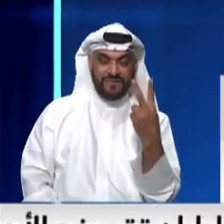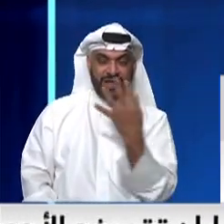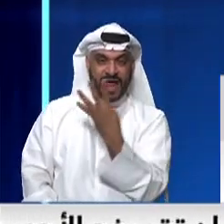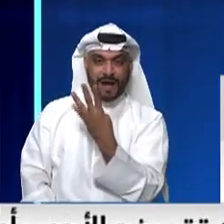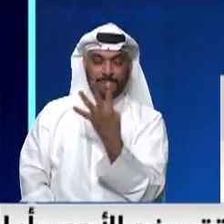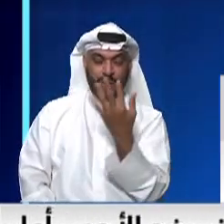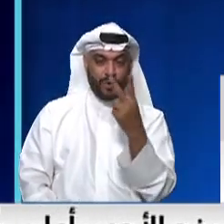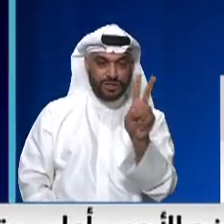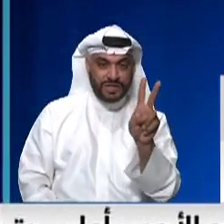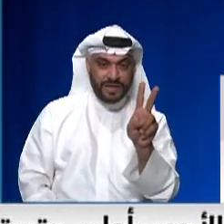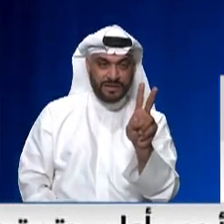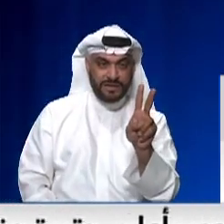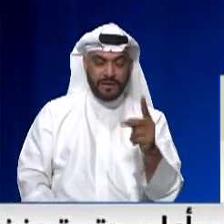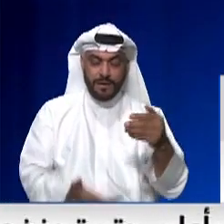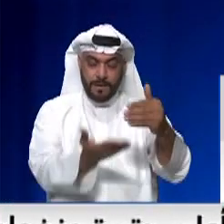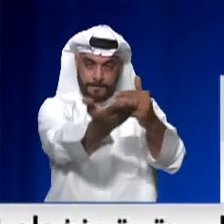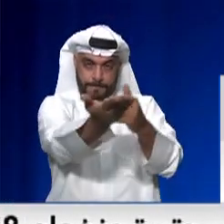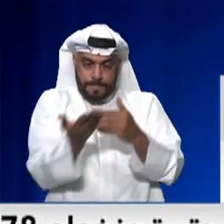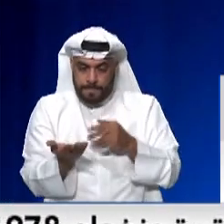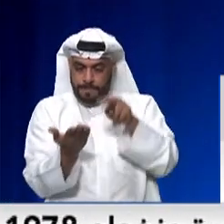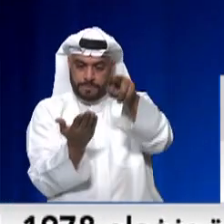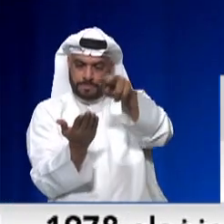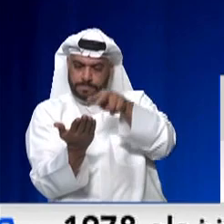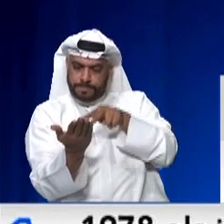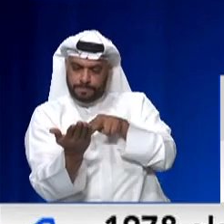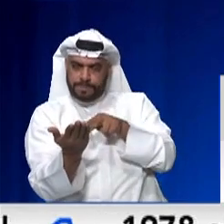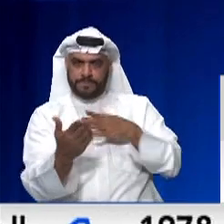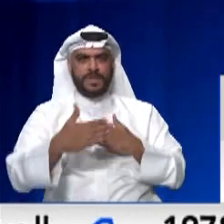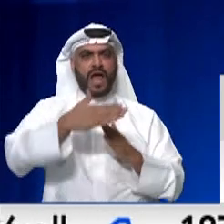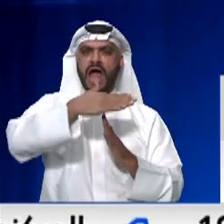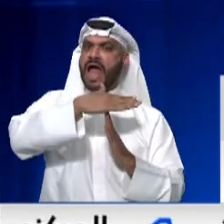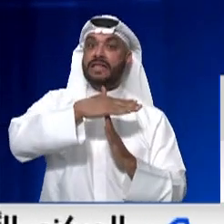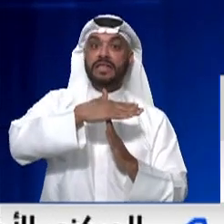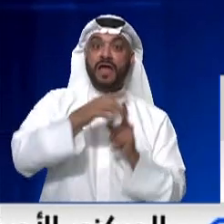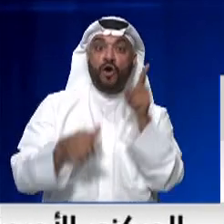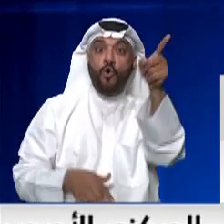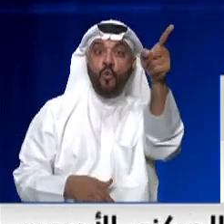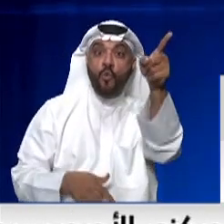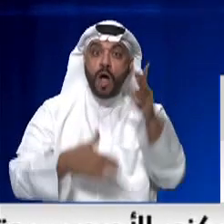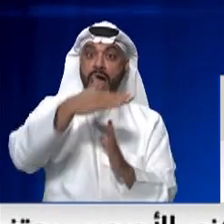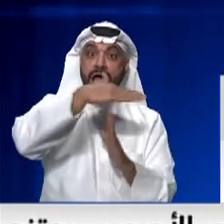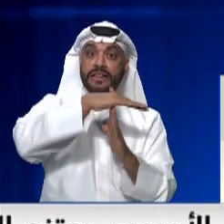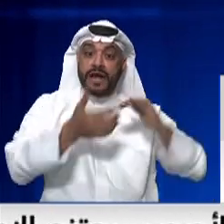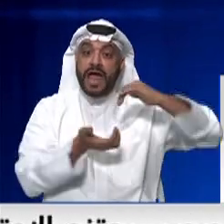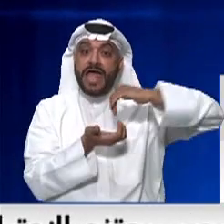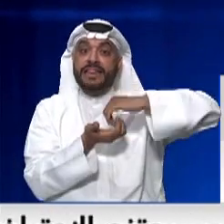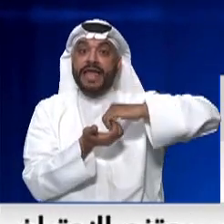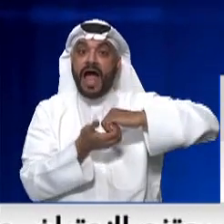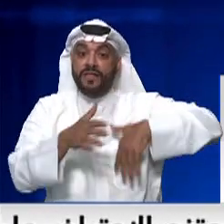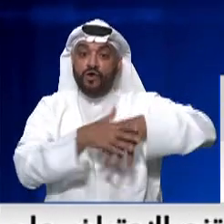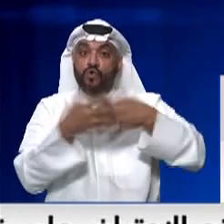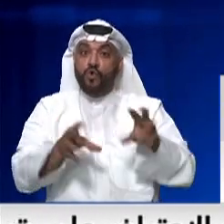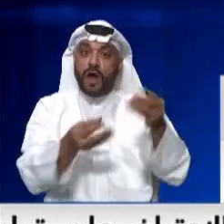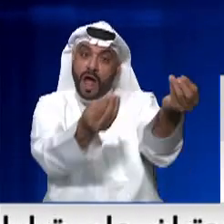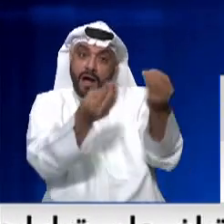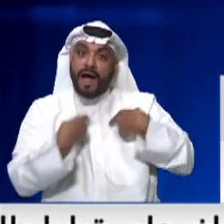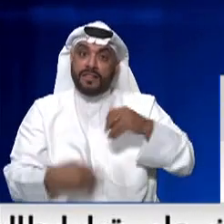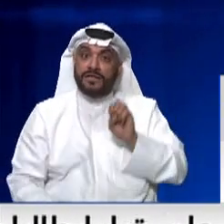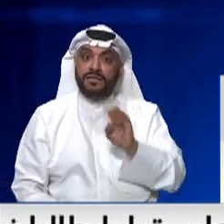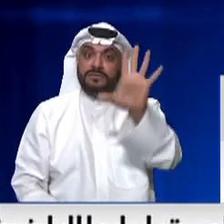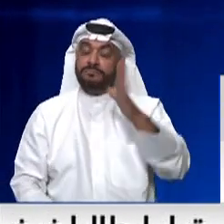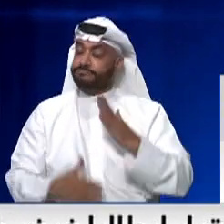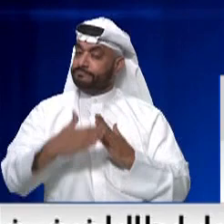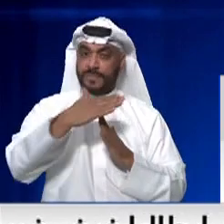2023-2024 أنها تلقت كتاب تضمن اعتذار الاتحاد عن منح وزارة الإعلام حقوق النقل التلفزيوني في